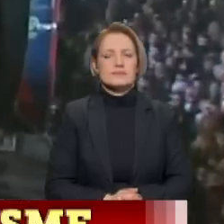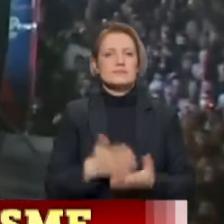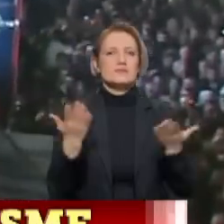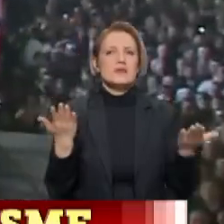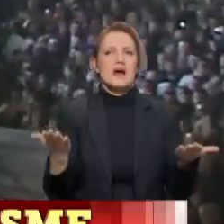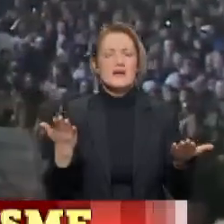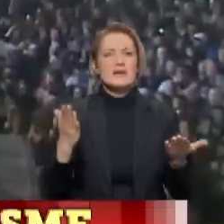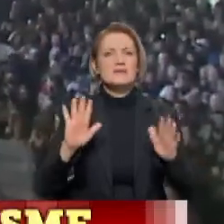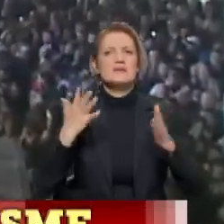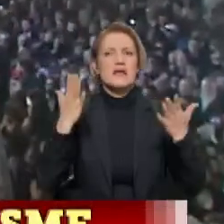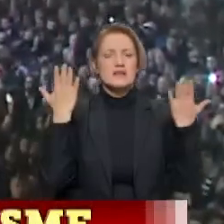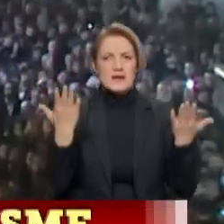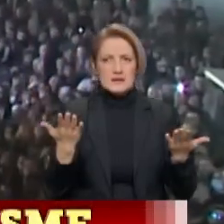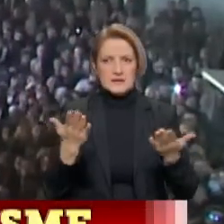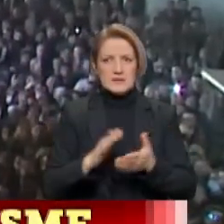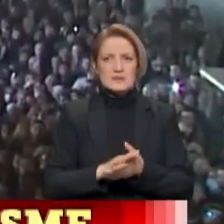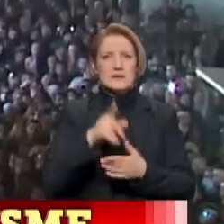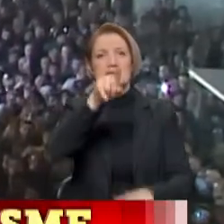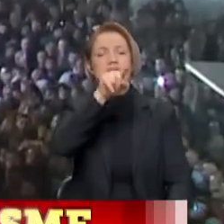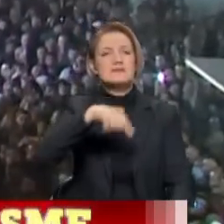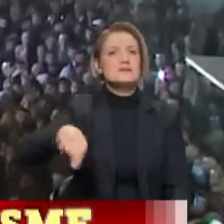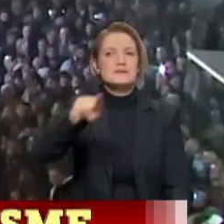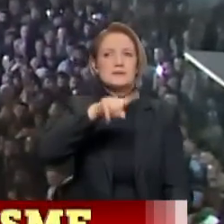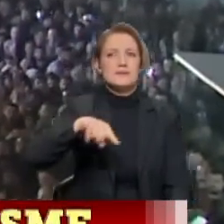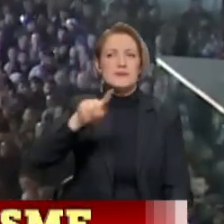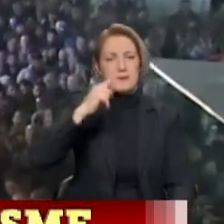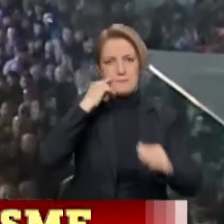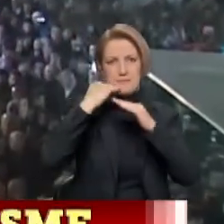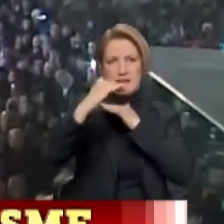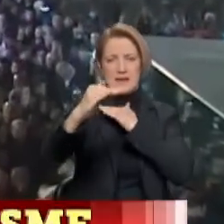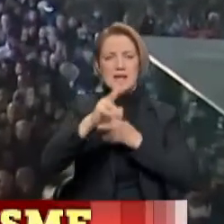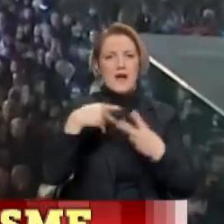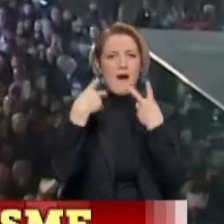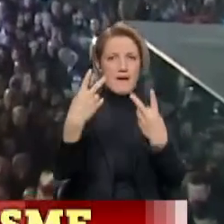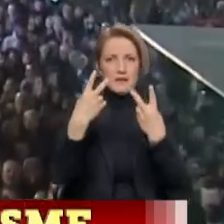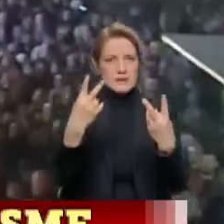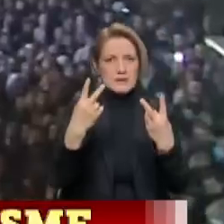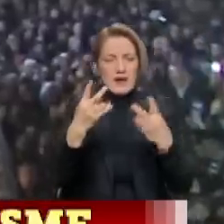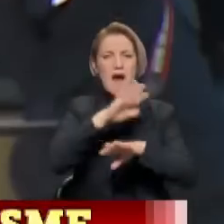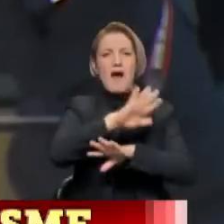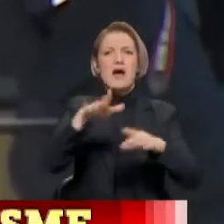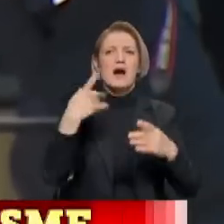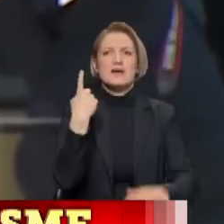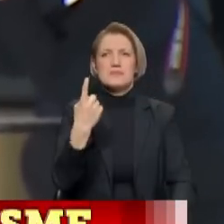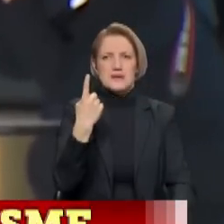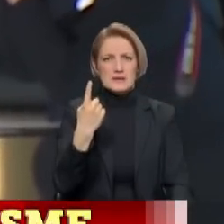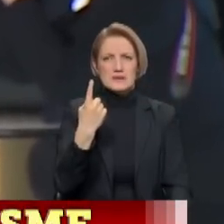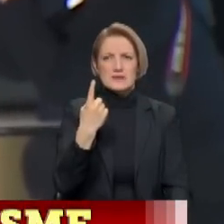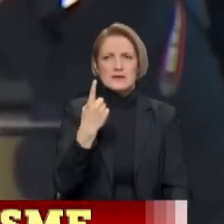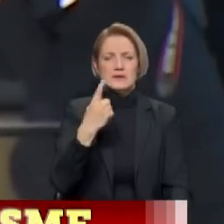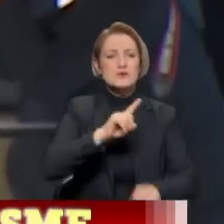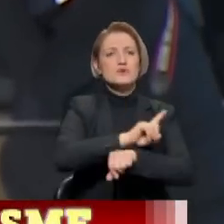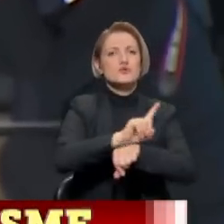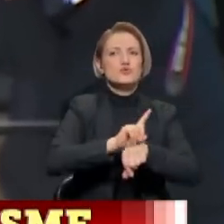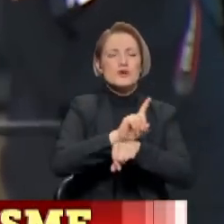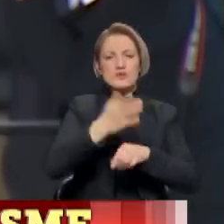Hangi çılgın sizin millete ait herhangi bir